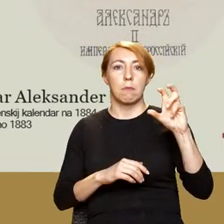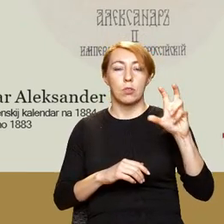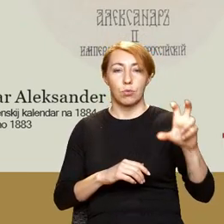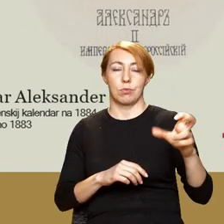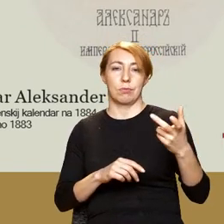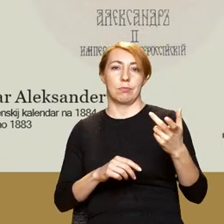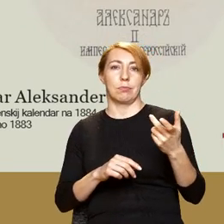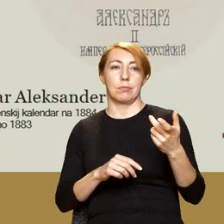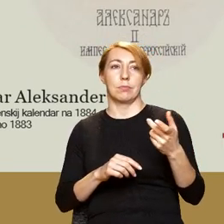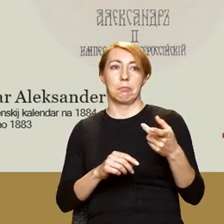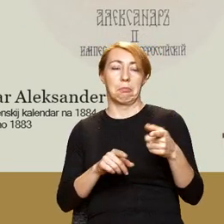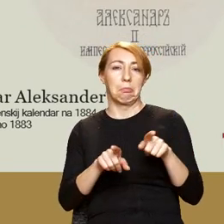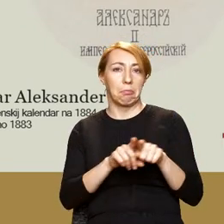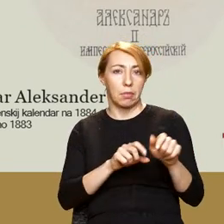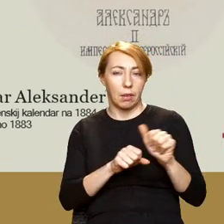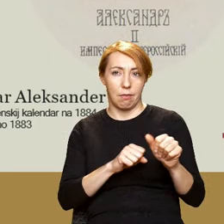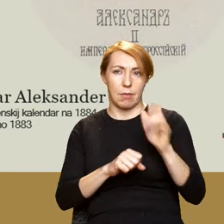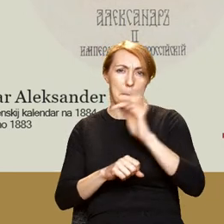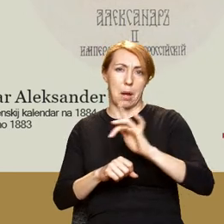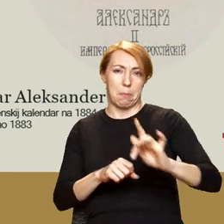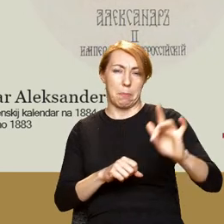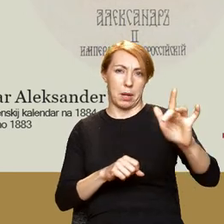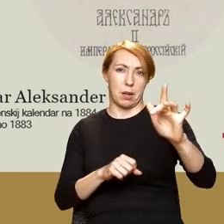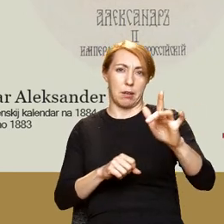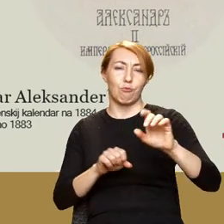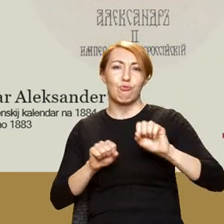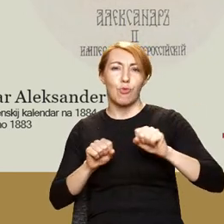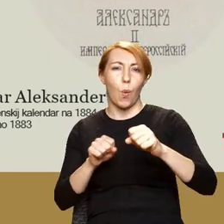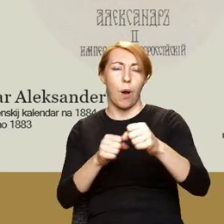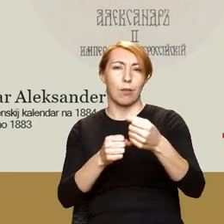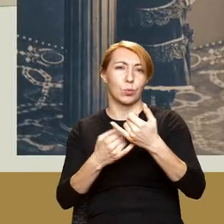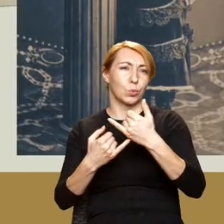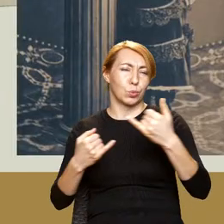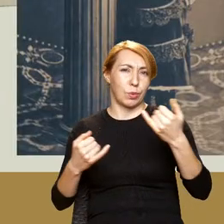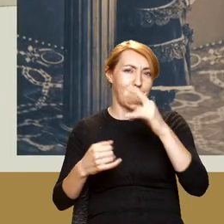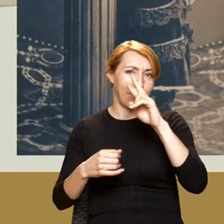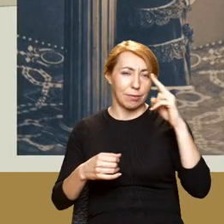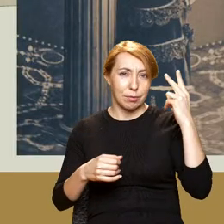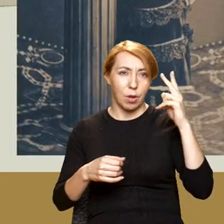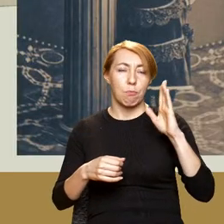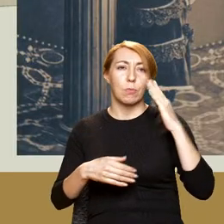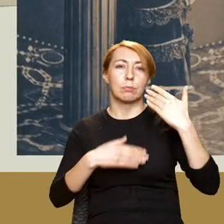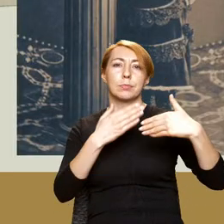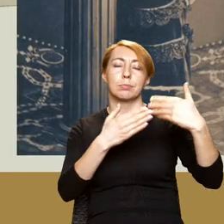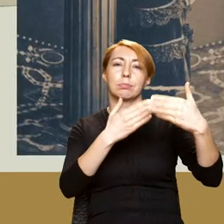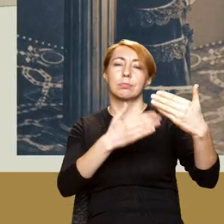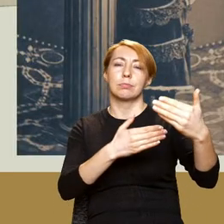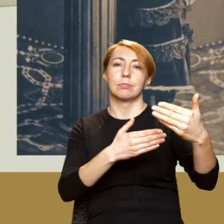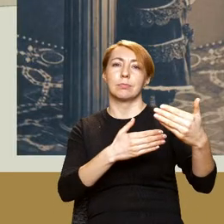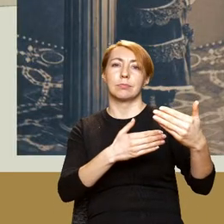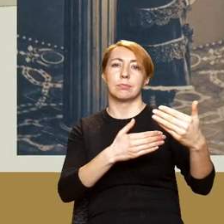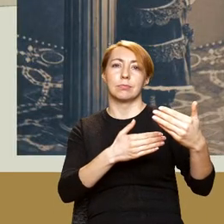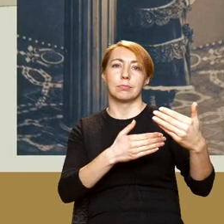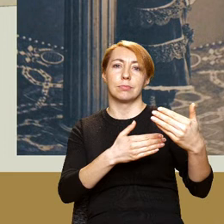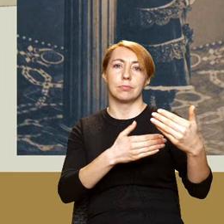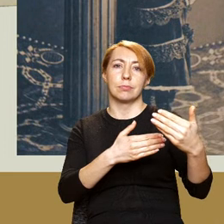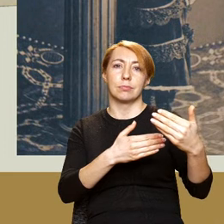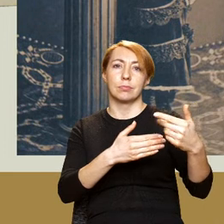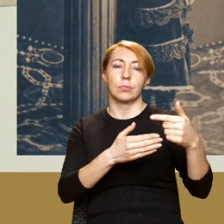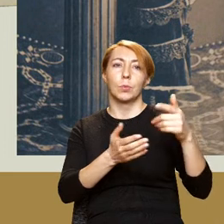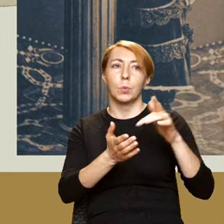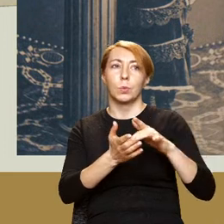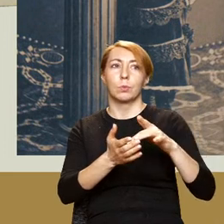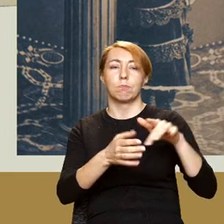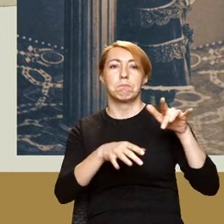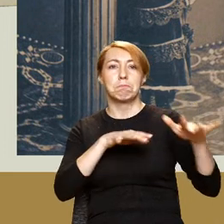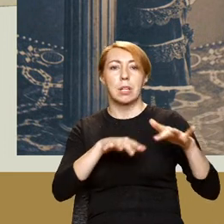te plejada tych działaczy litewskich, którzy później już tam odnaleźli się,